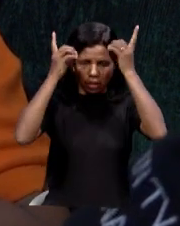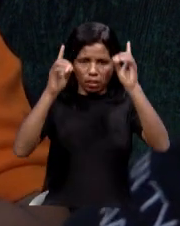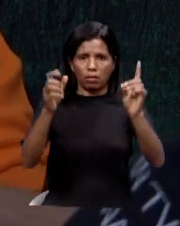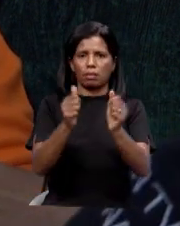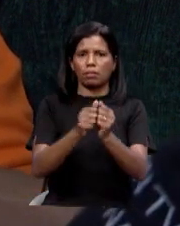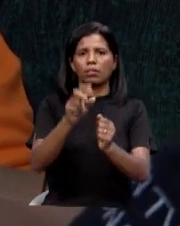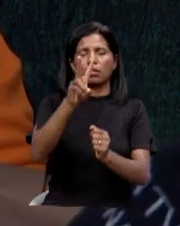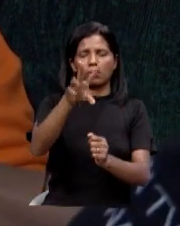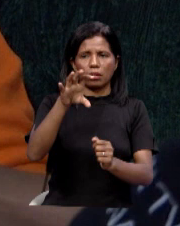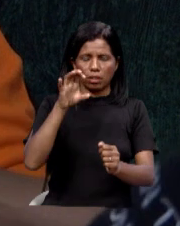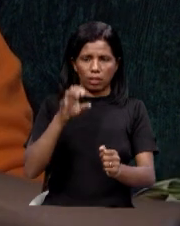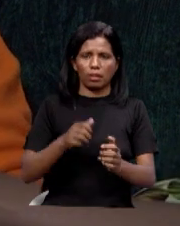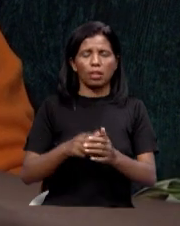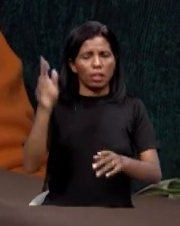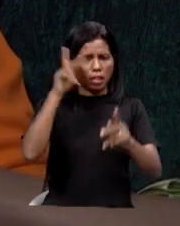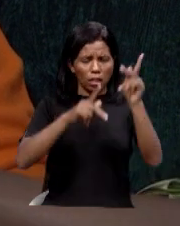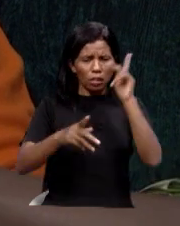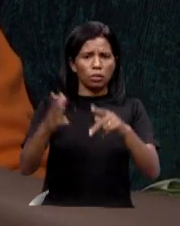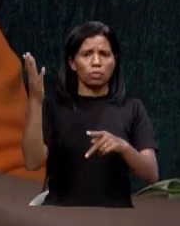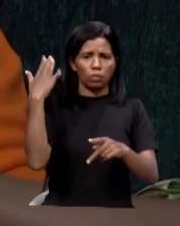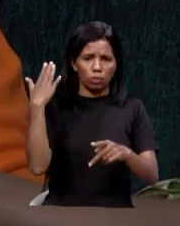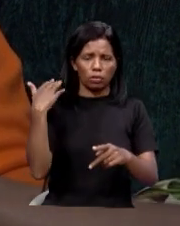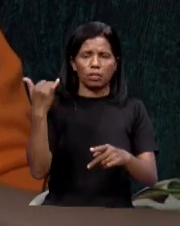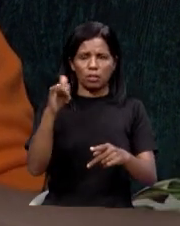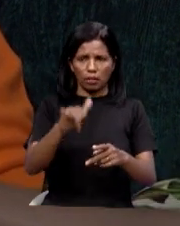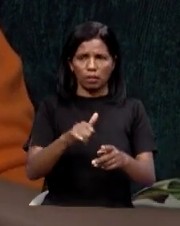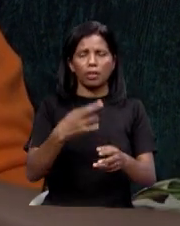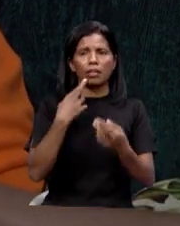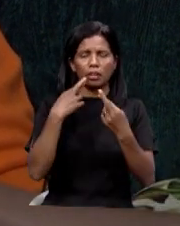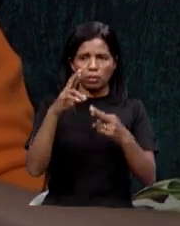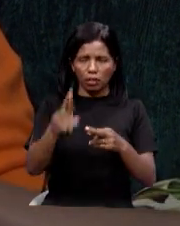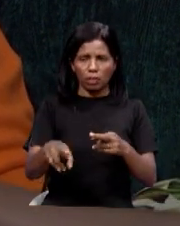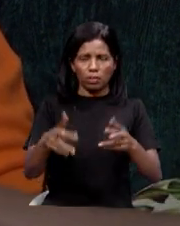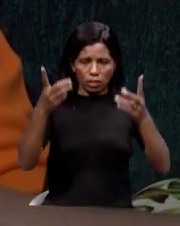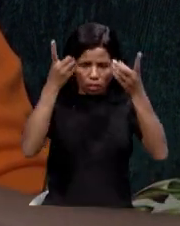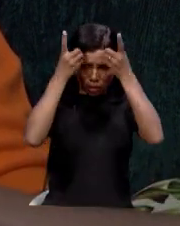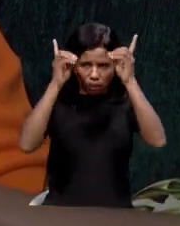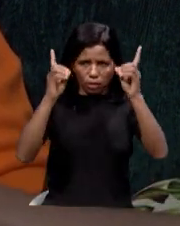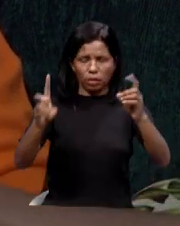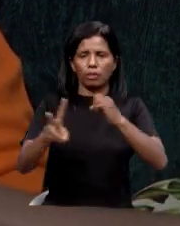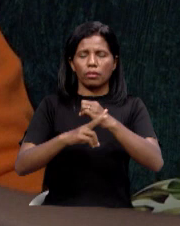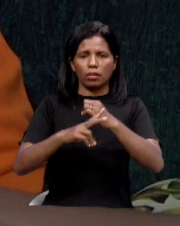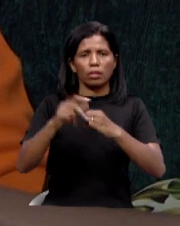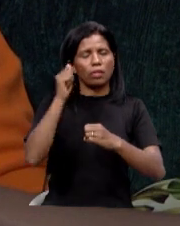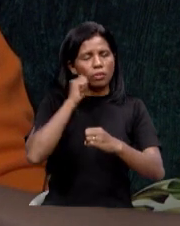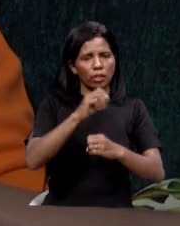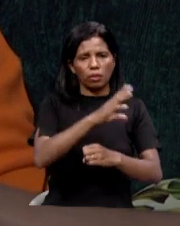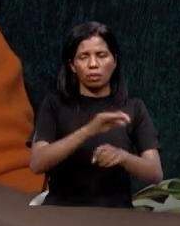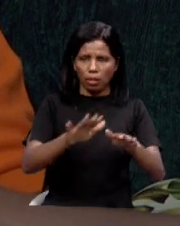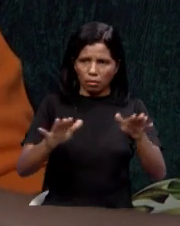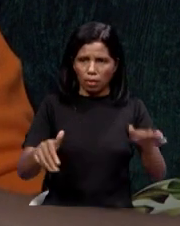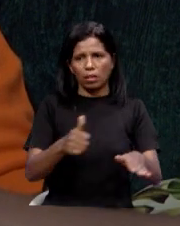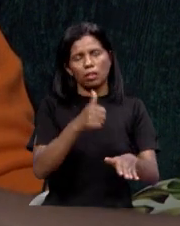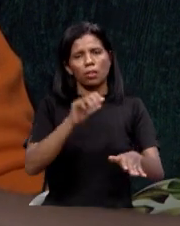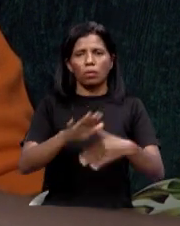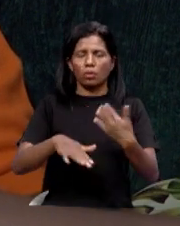resin ne bakazu tuan sira ne resultado no resultado desizaun sira ne vítima feto holabarik balu